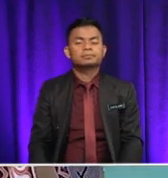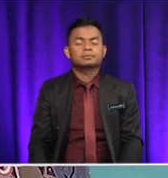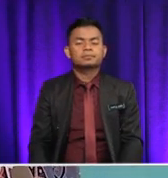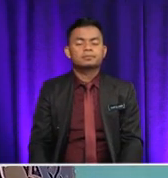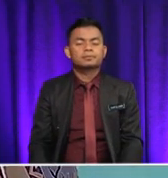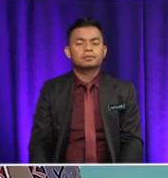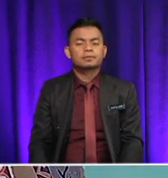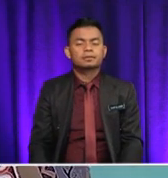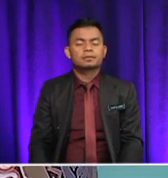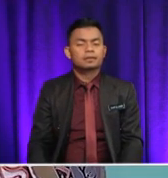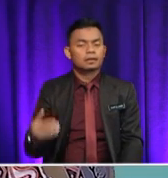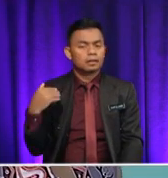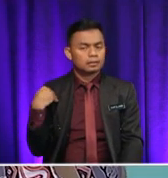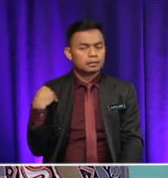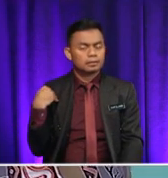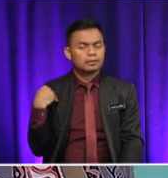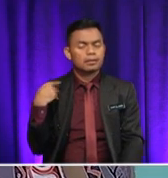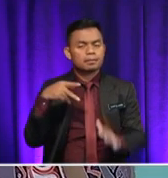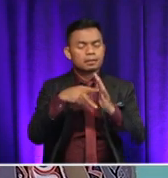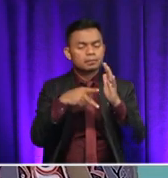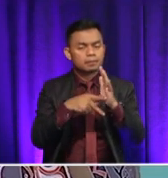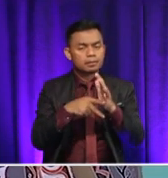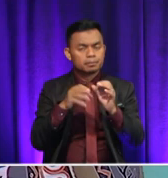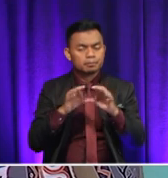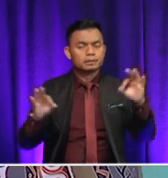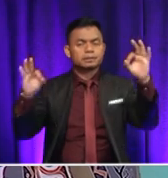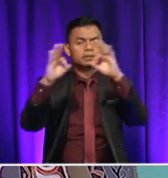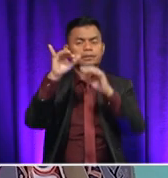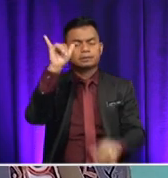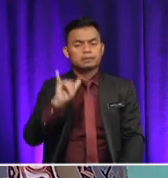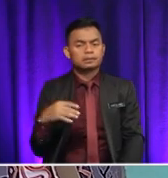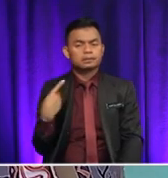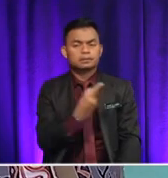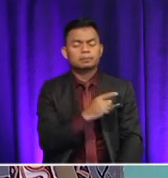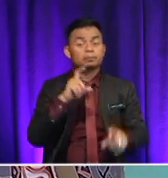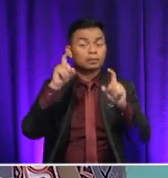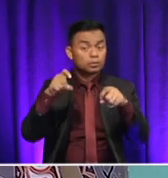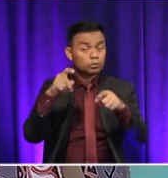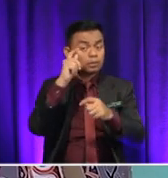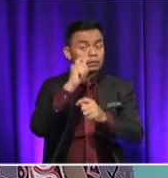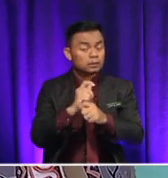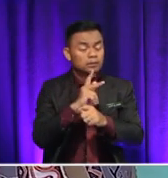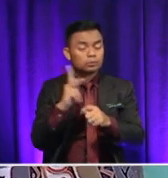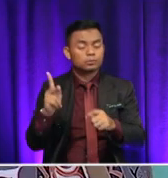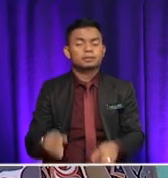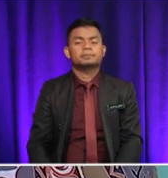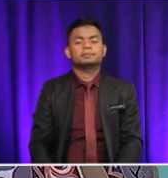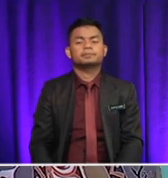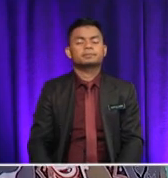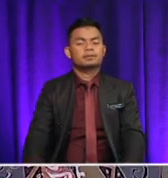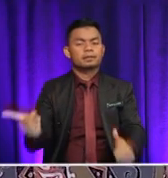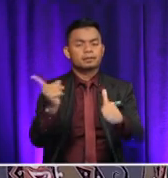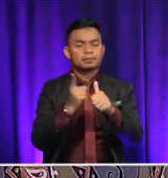perlu ditentukan dalam memasang sistem betahan air sebuah rumah rumah kediaman oke yang